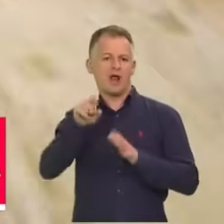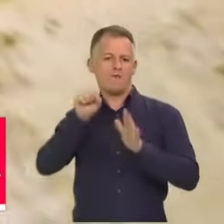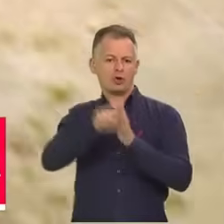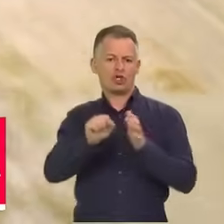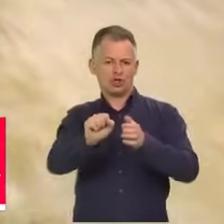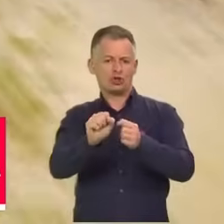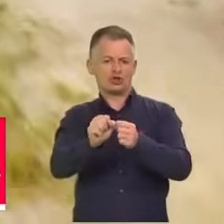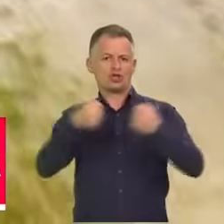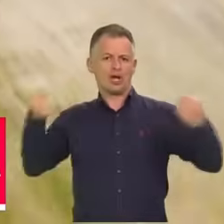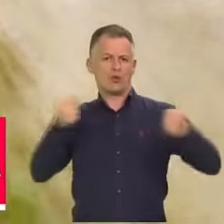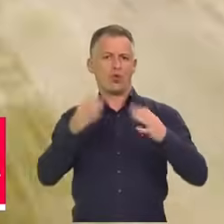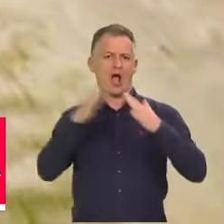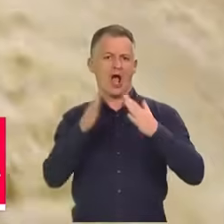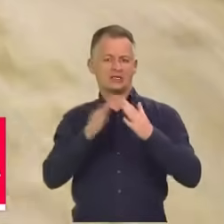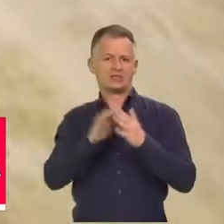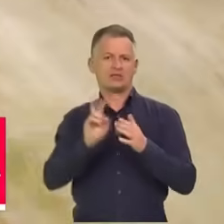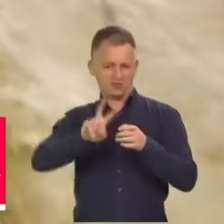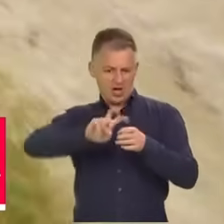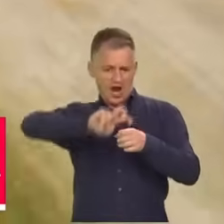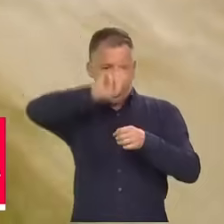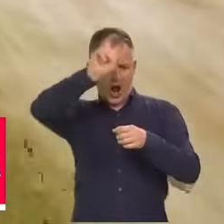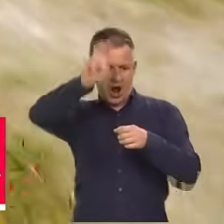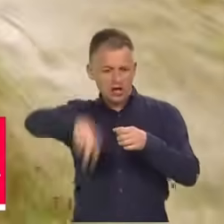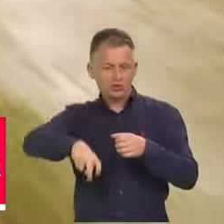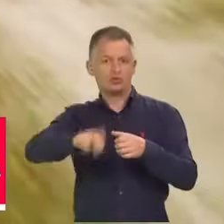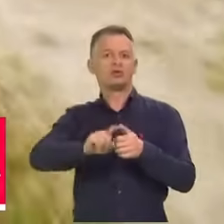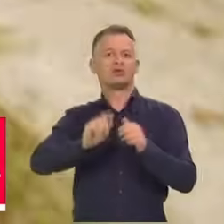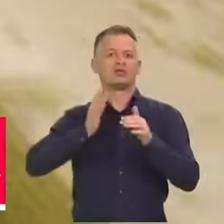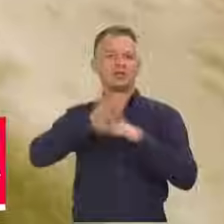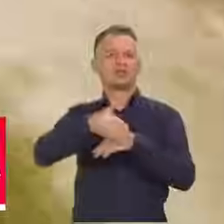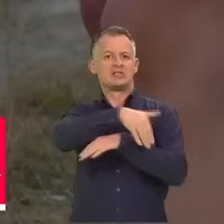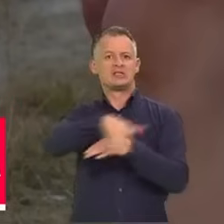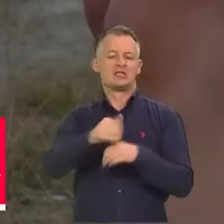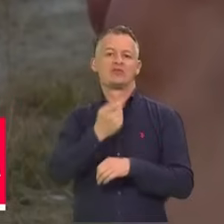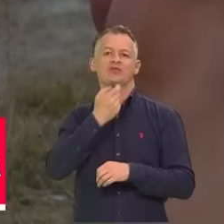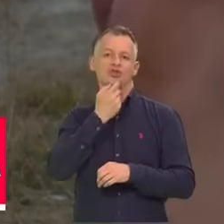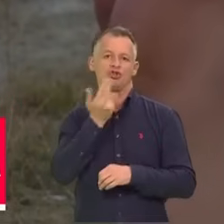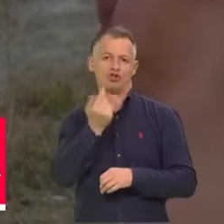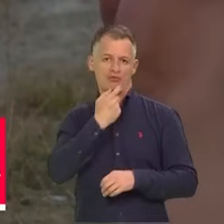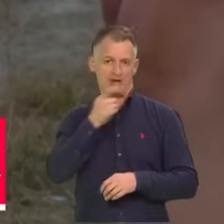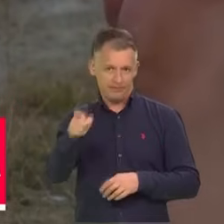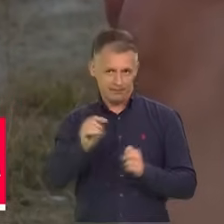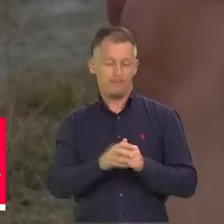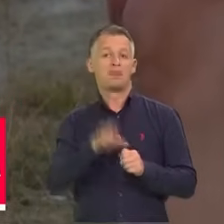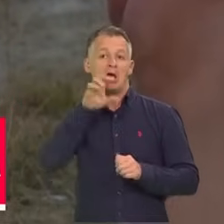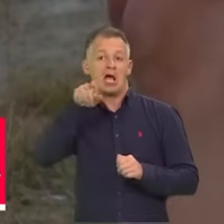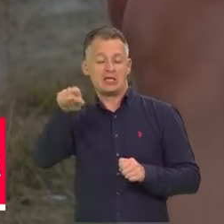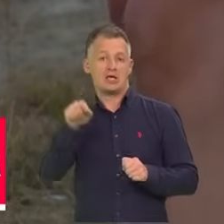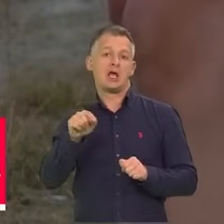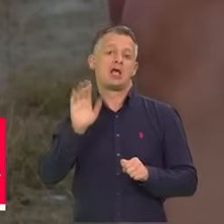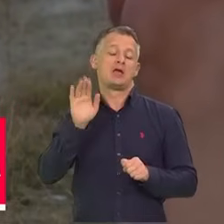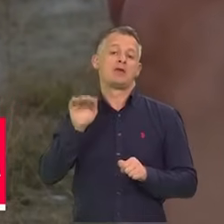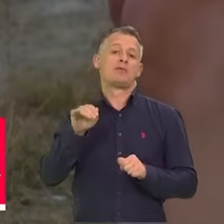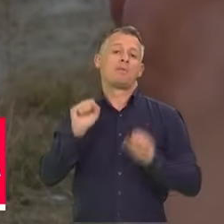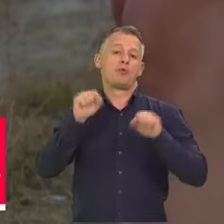geamul locuinței unde era crescut și a căzut de pe pervaz în stradă. În vârstă de 15 ani, exemplarul de Amstaff era deținut